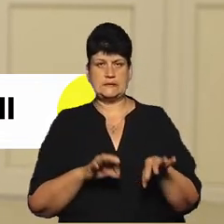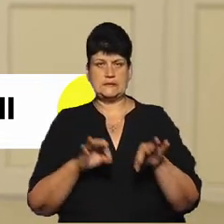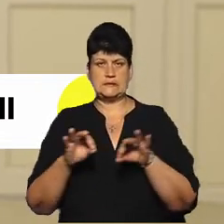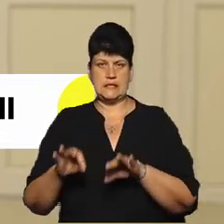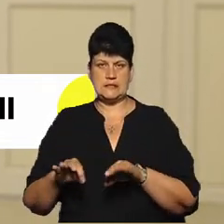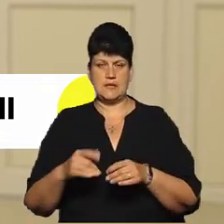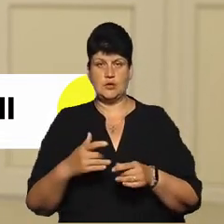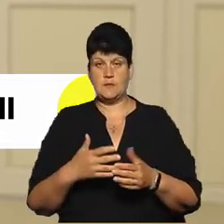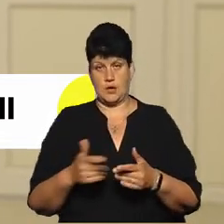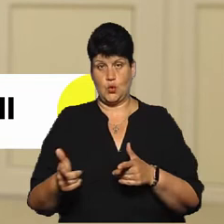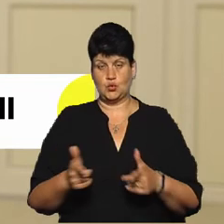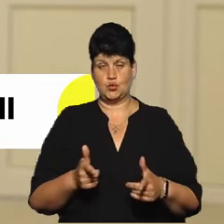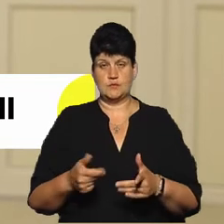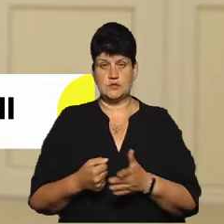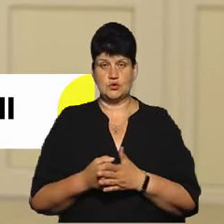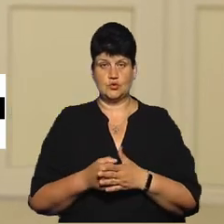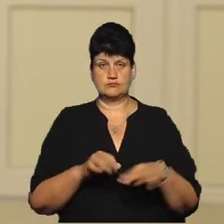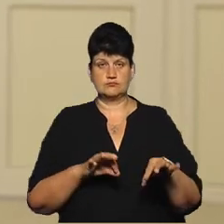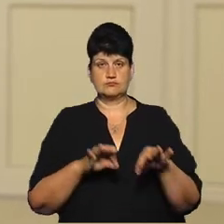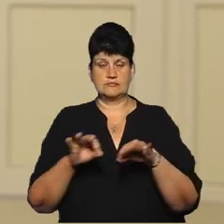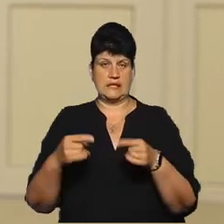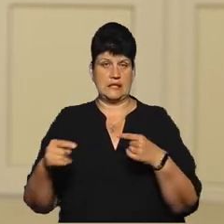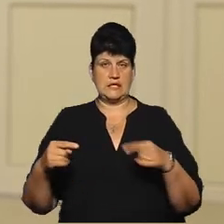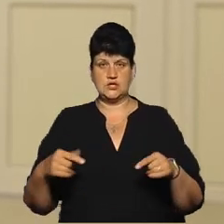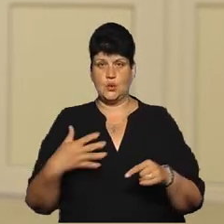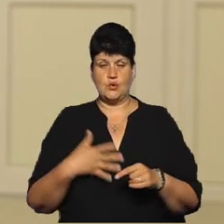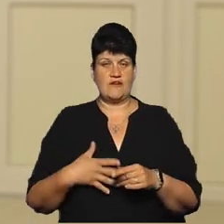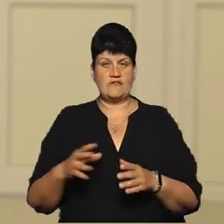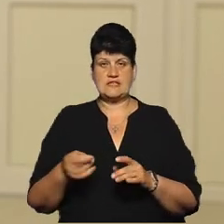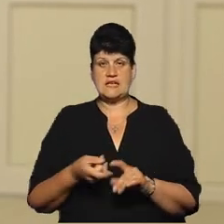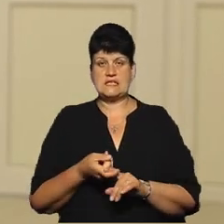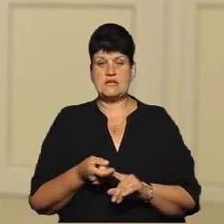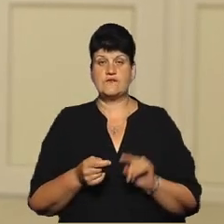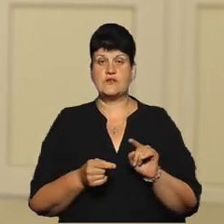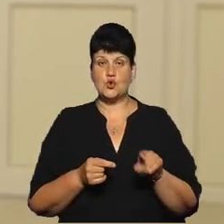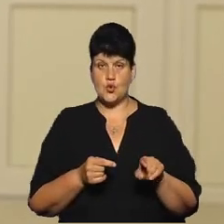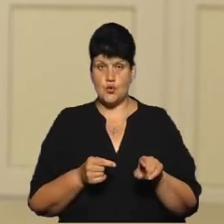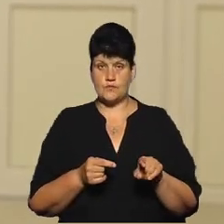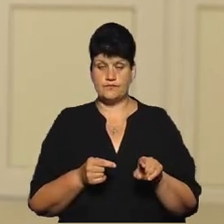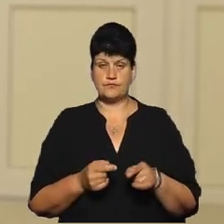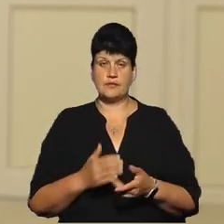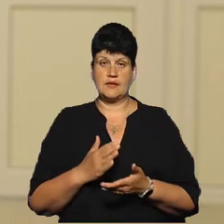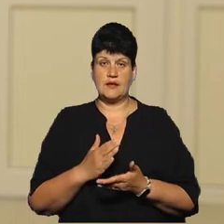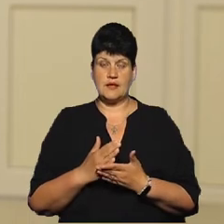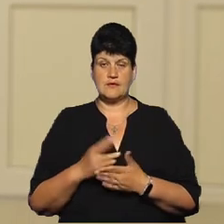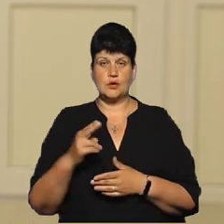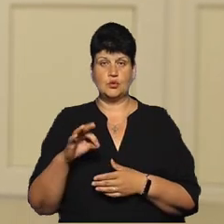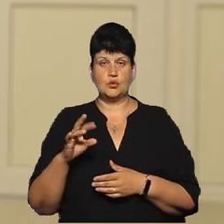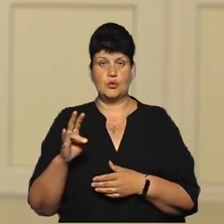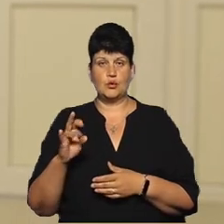готуємося для трансплантації інших органів. Ну, все залежить від того наявності донорів